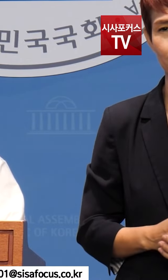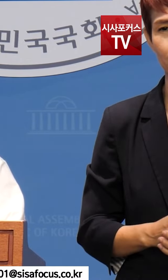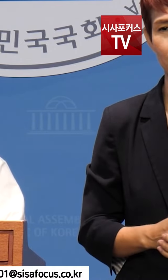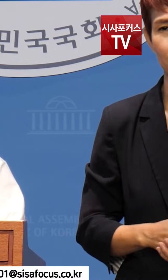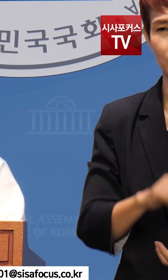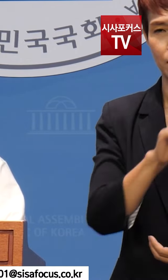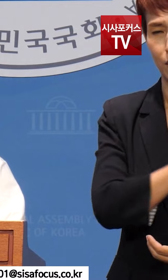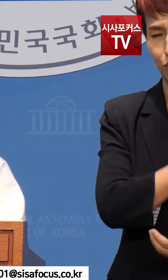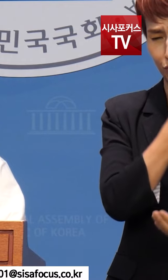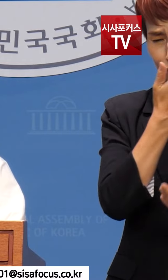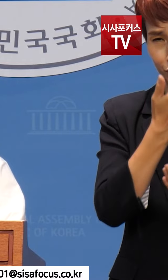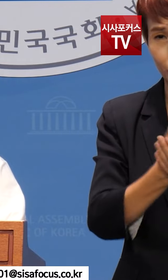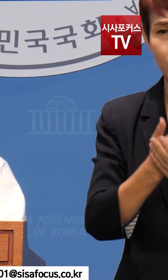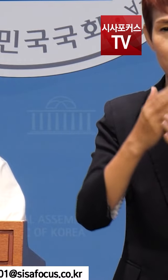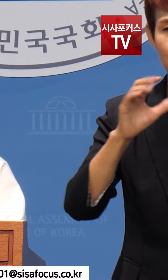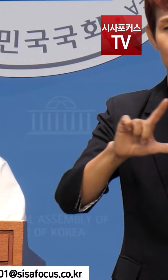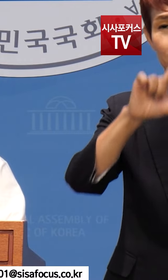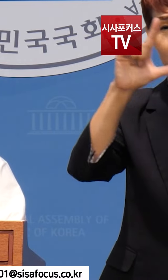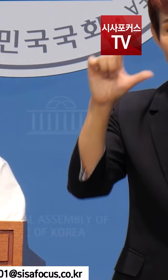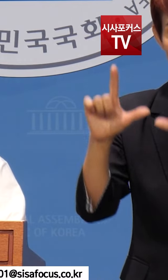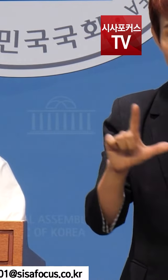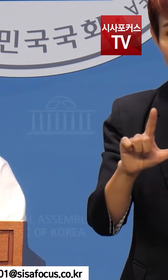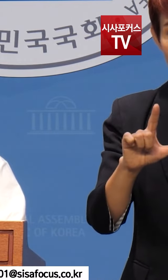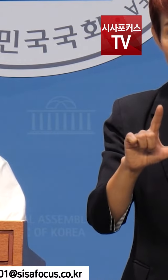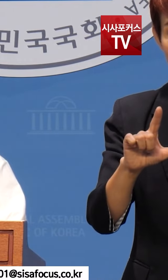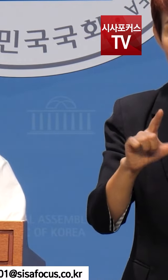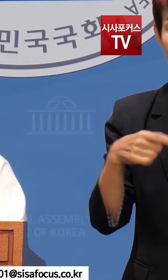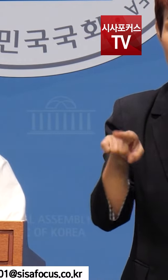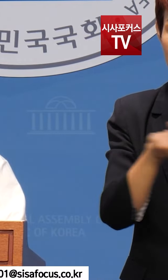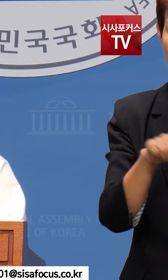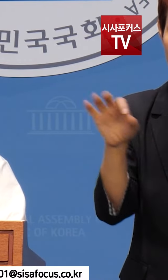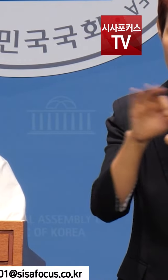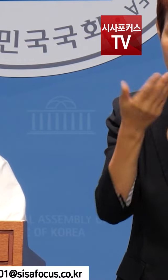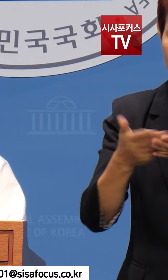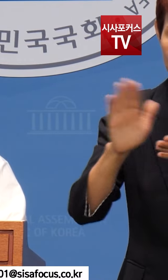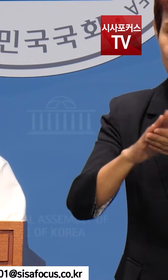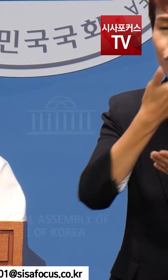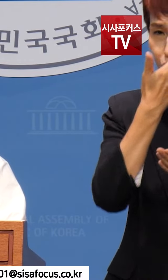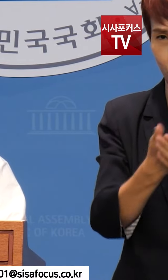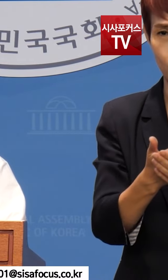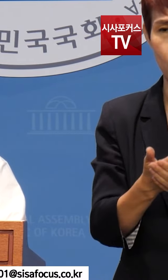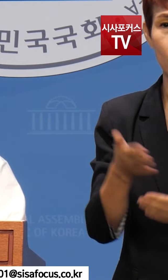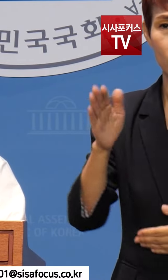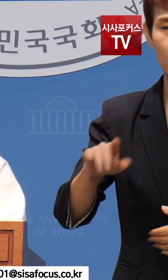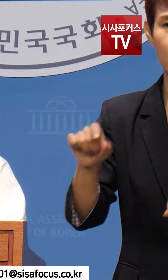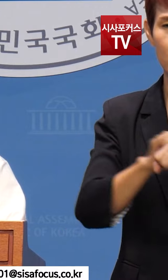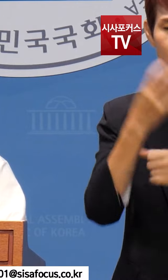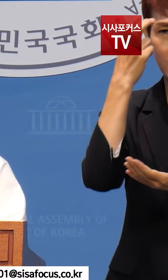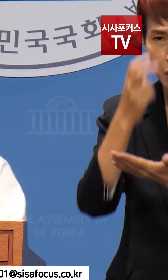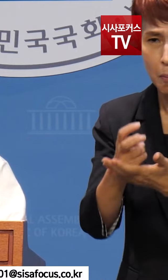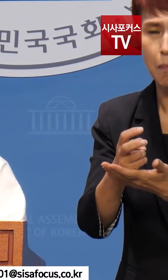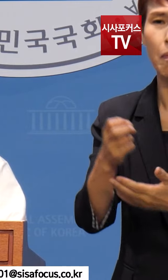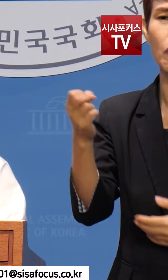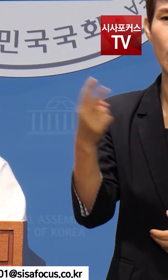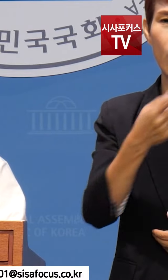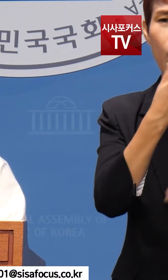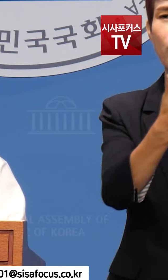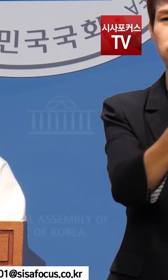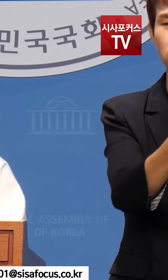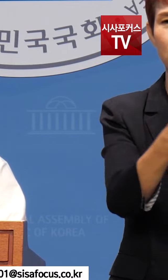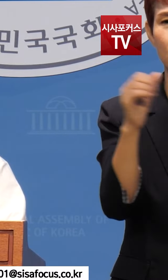최우선으로 다뤄야 할 민생을 위한 개혁임에도 불구하고 특검, 거부권 등으로 여야와 정부의